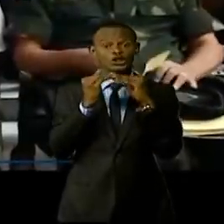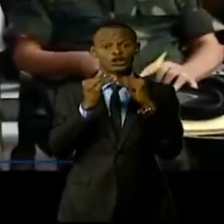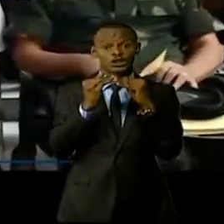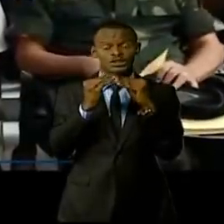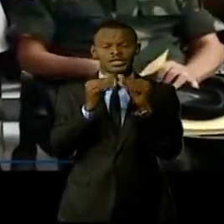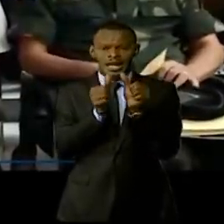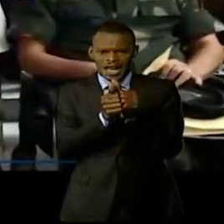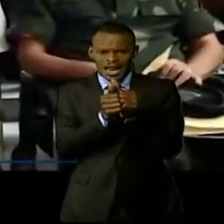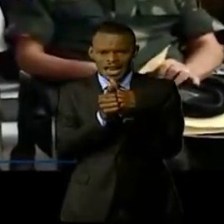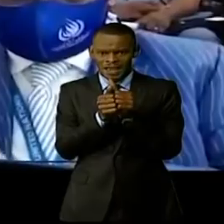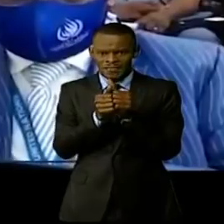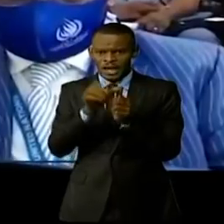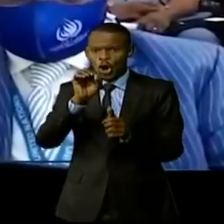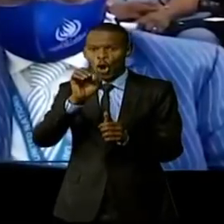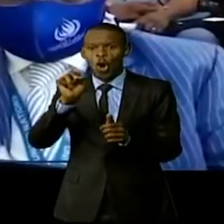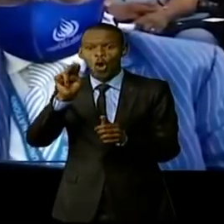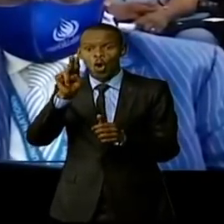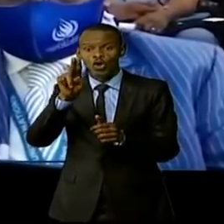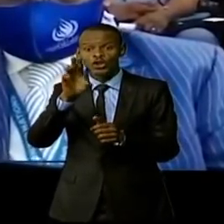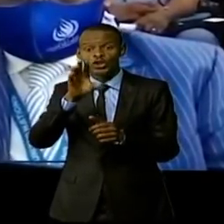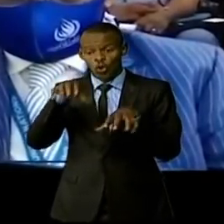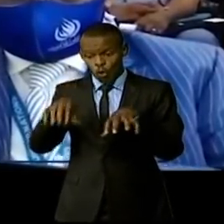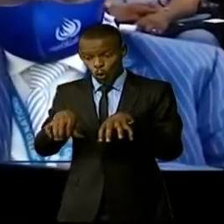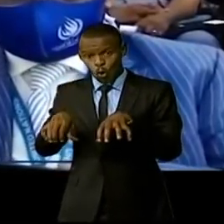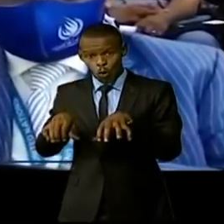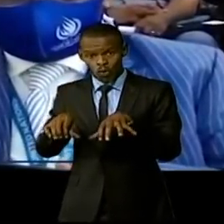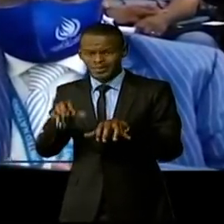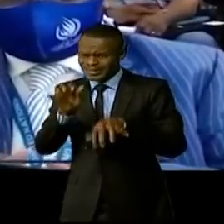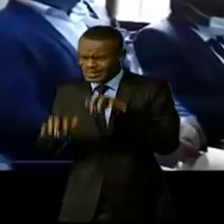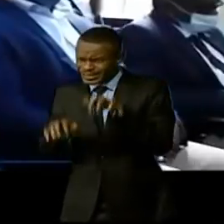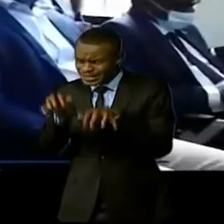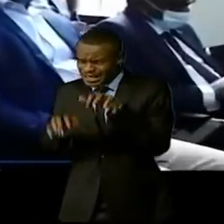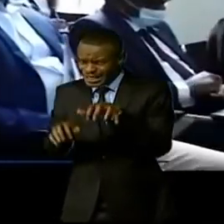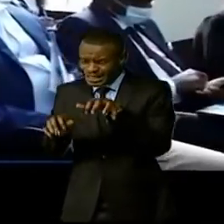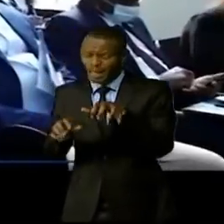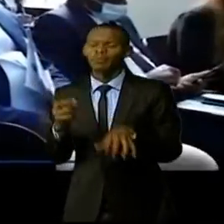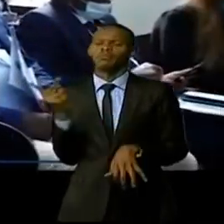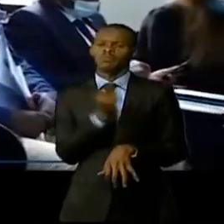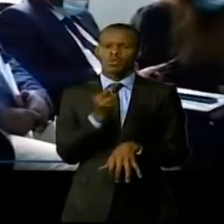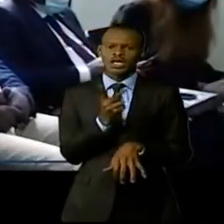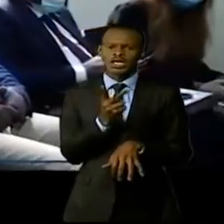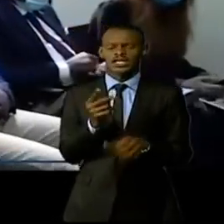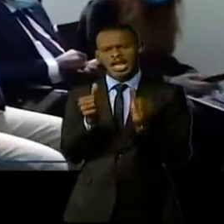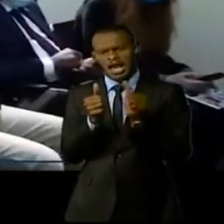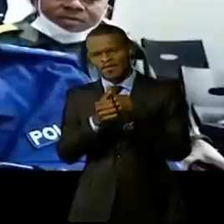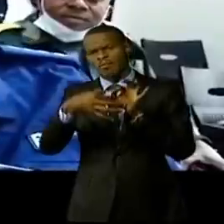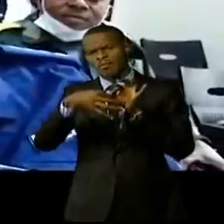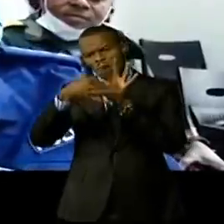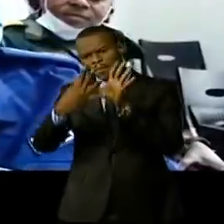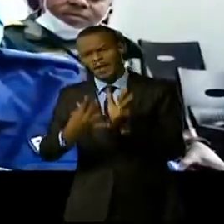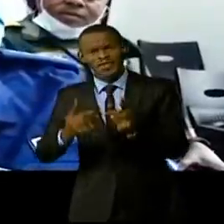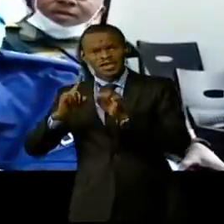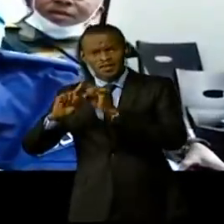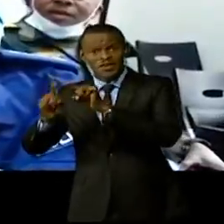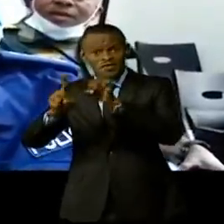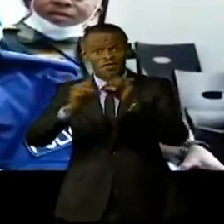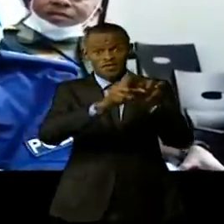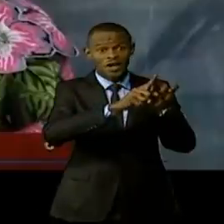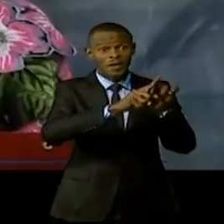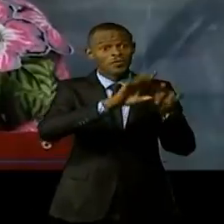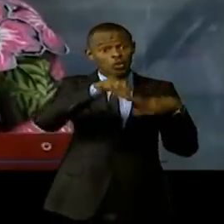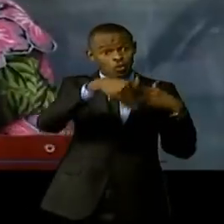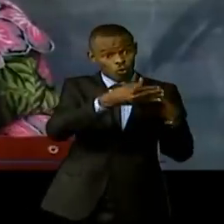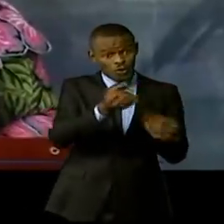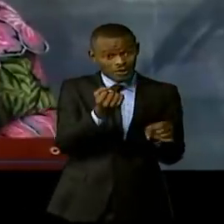ministère de l'Intérieur, ainsi que les conseils supérieurs de la magistrature, sans omettre les différents partenaires appuyant les secteurs de la justice et l'état